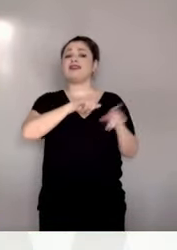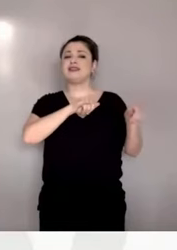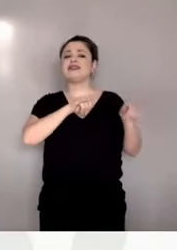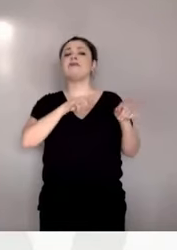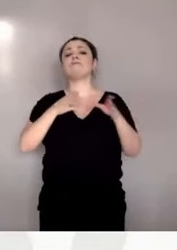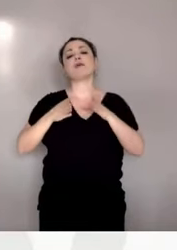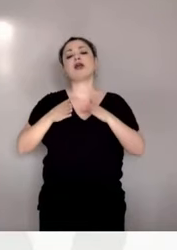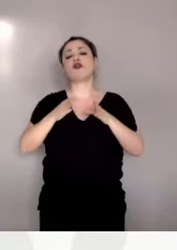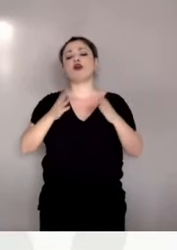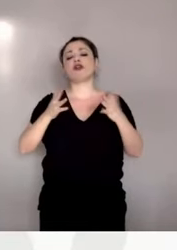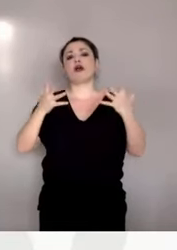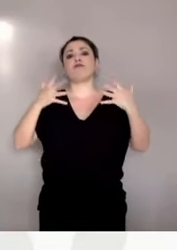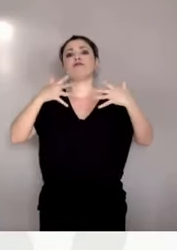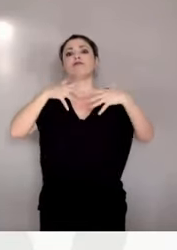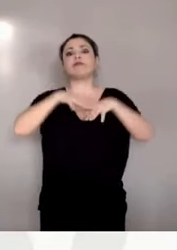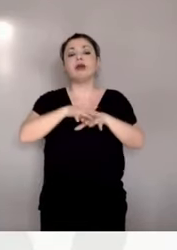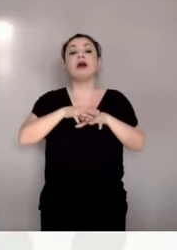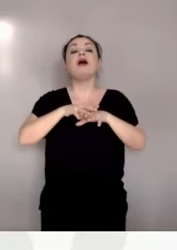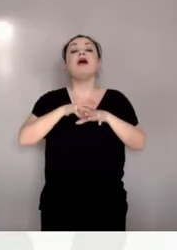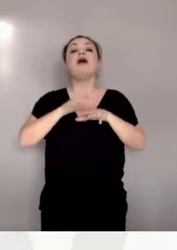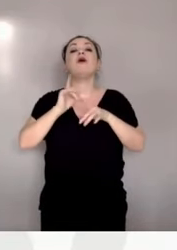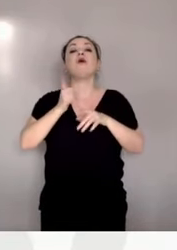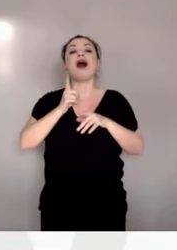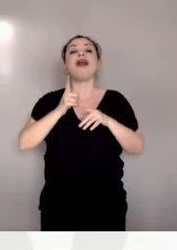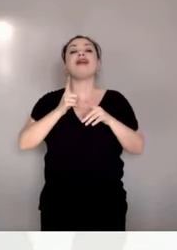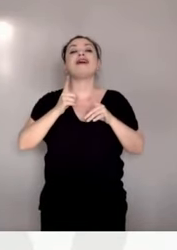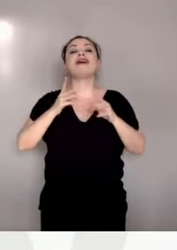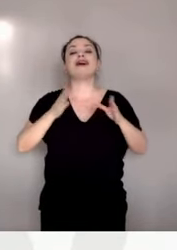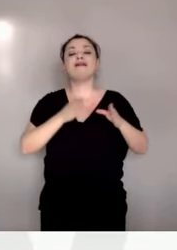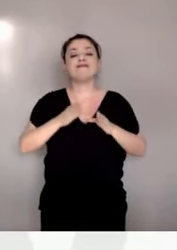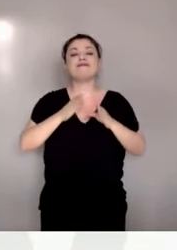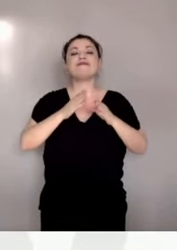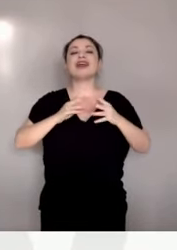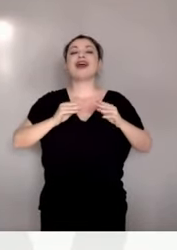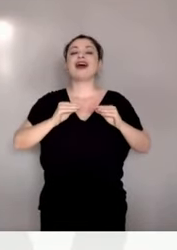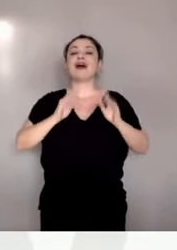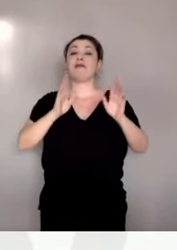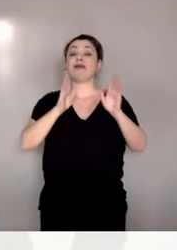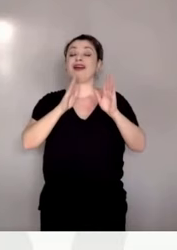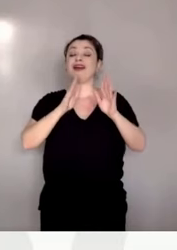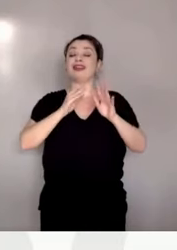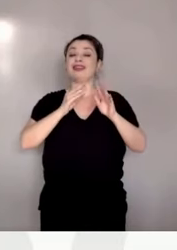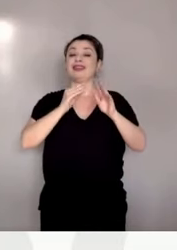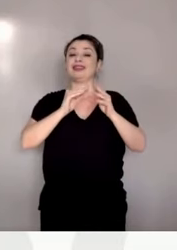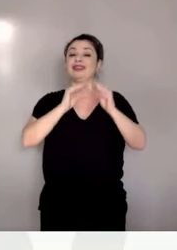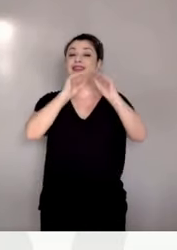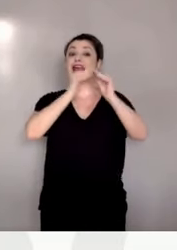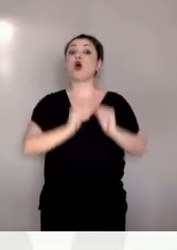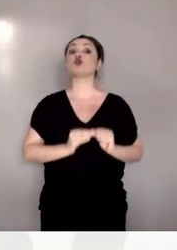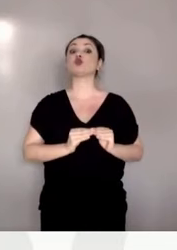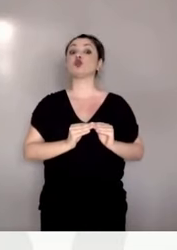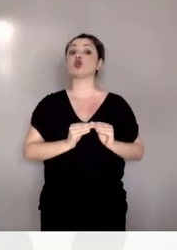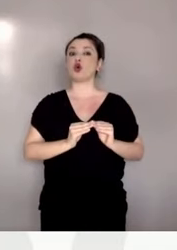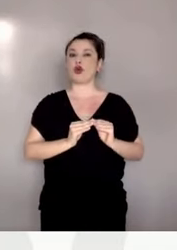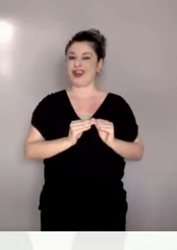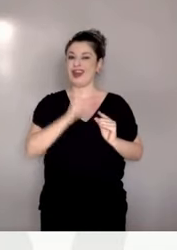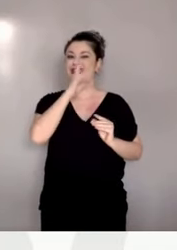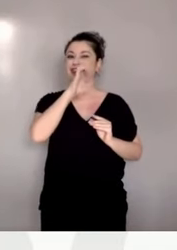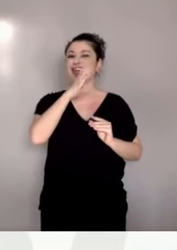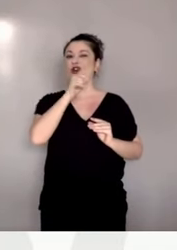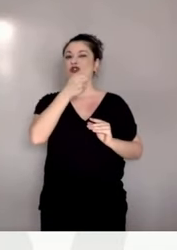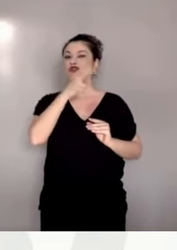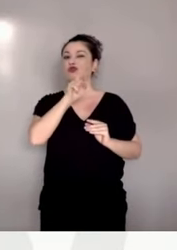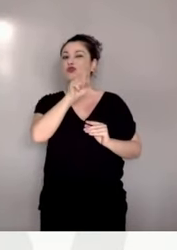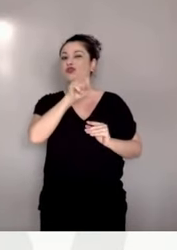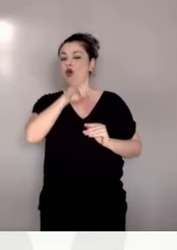la decostruzione del cristianesimo. Due libri sono stati pubblicati all'insegna di